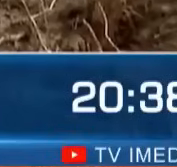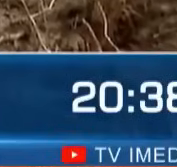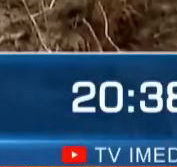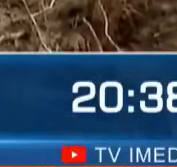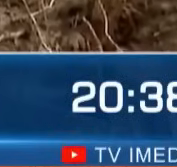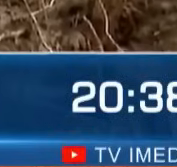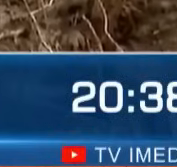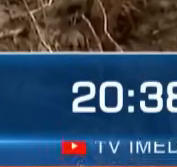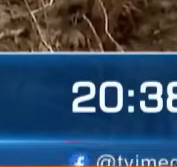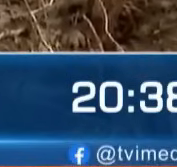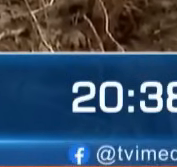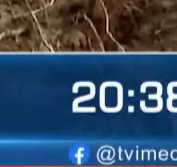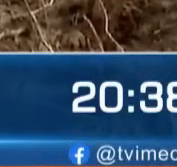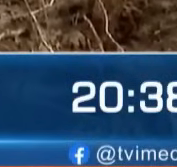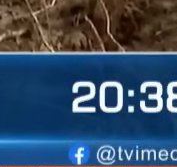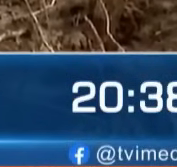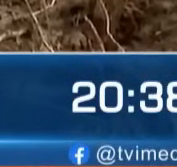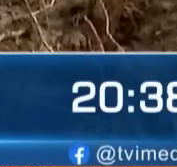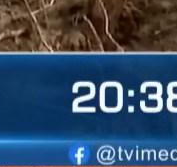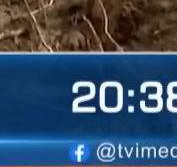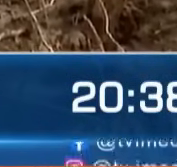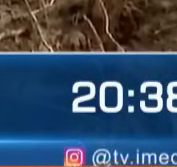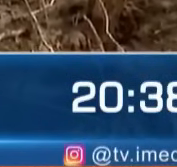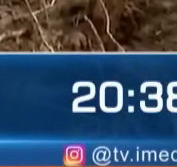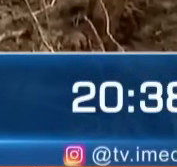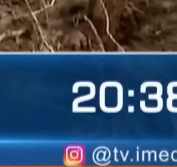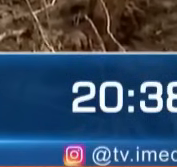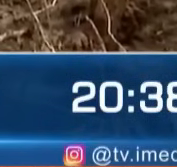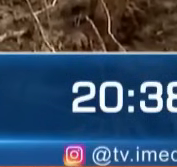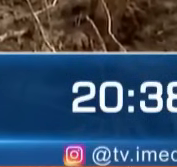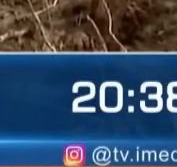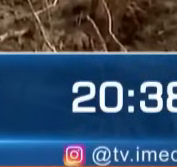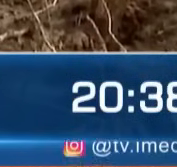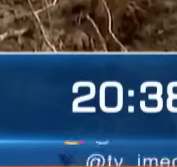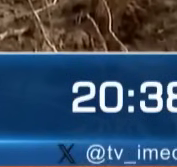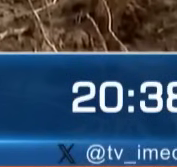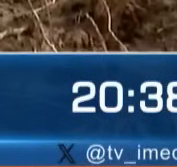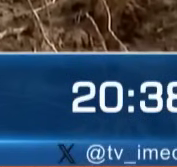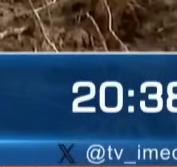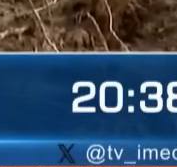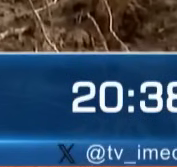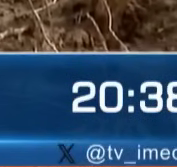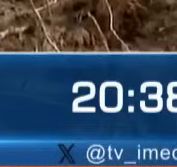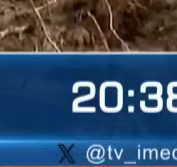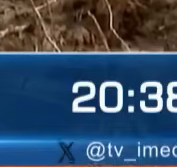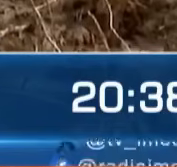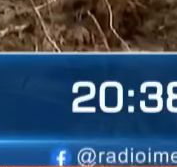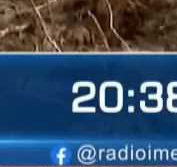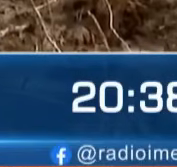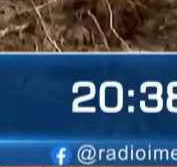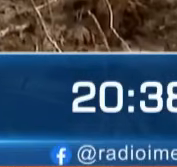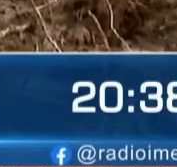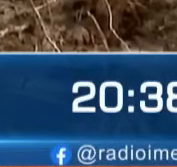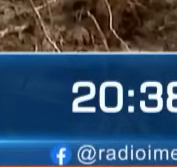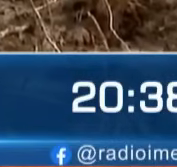protsesi ra chexeba am or ojakhs kho isini am etapze natesavebtan arian gadasulebi da shemdgomshi chven